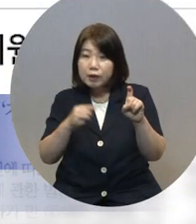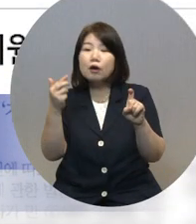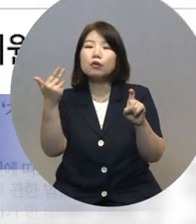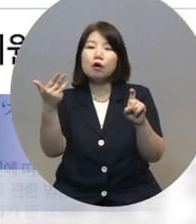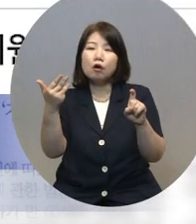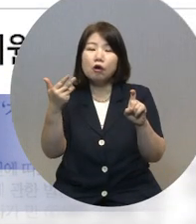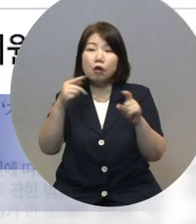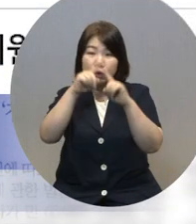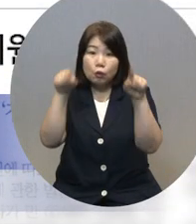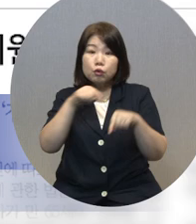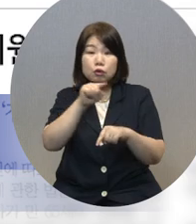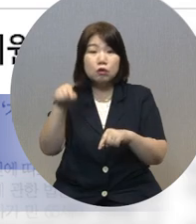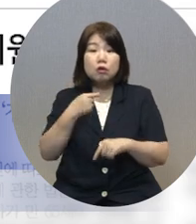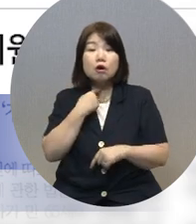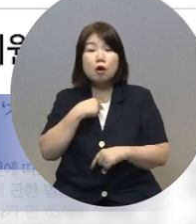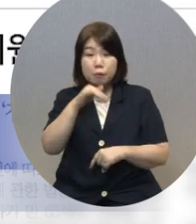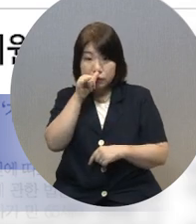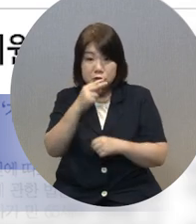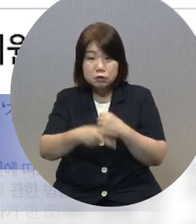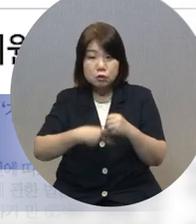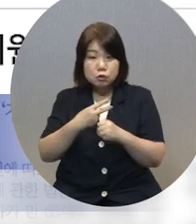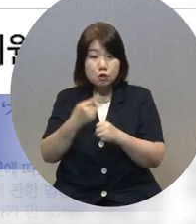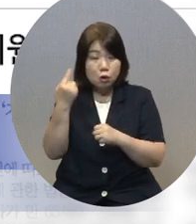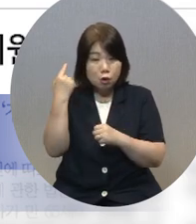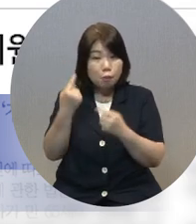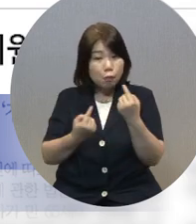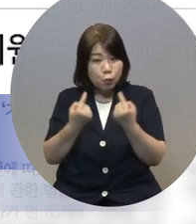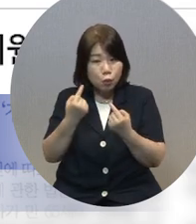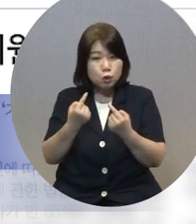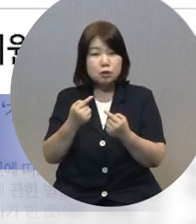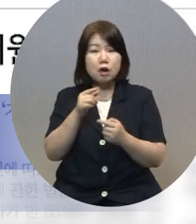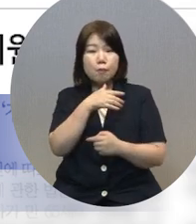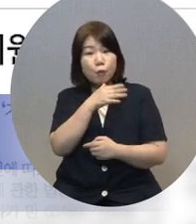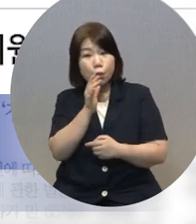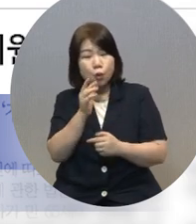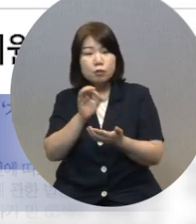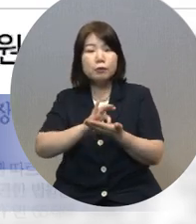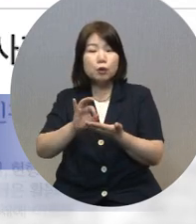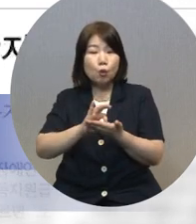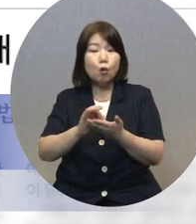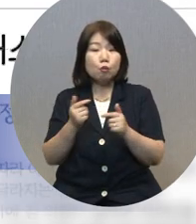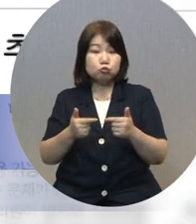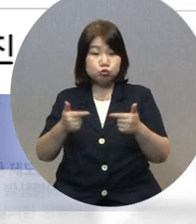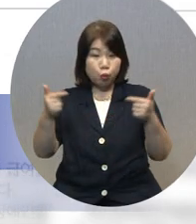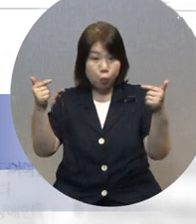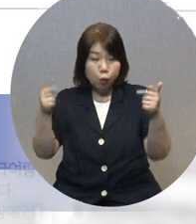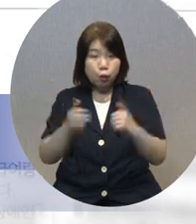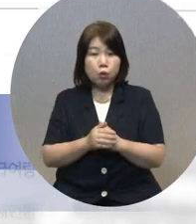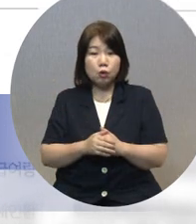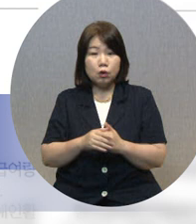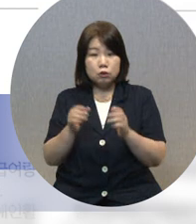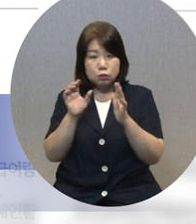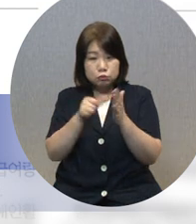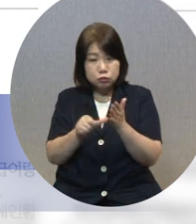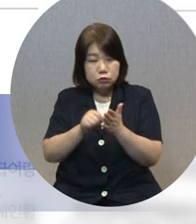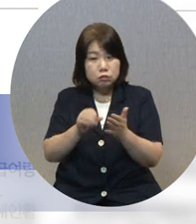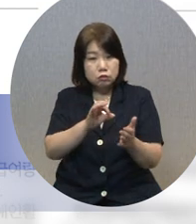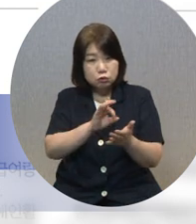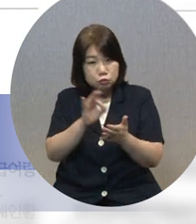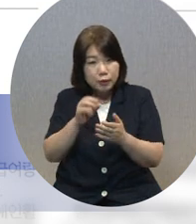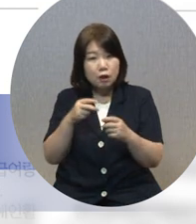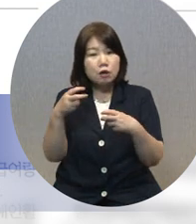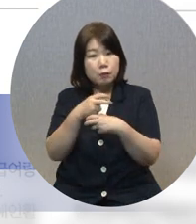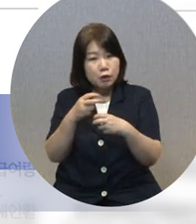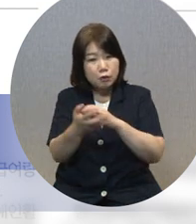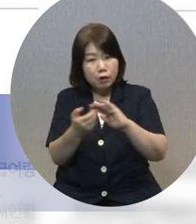키오스크 이용 경험이 있었고 2년 전보다는 고령층 사용 비율이 증가했습니다 또한 상품 구매나